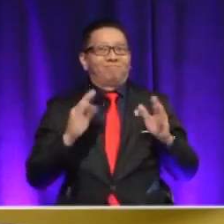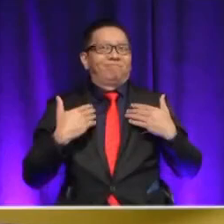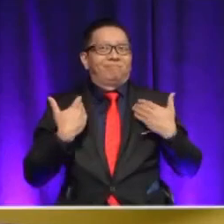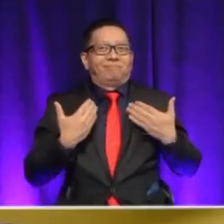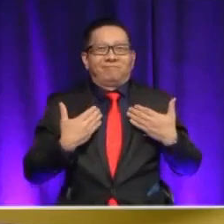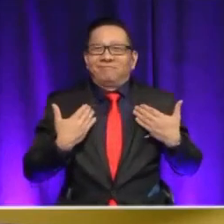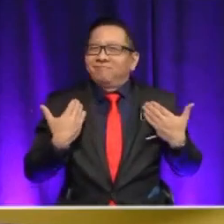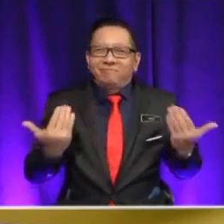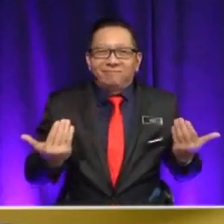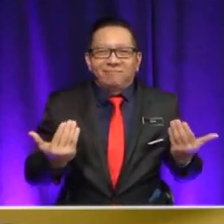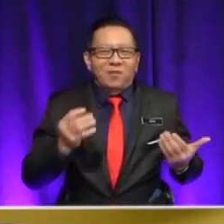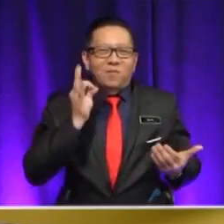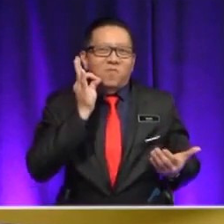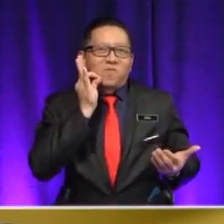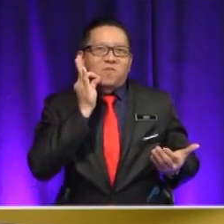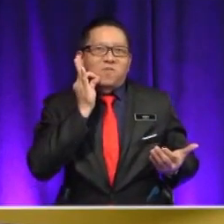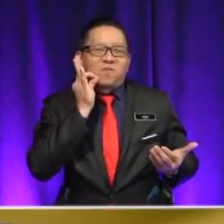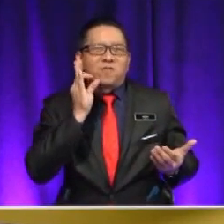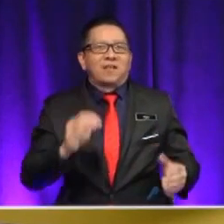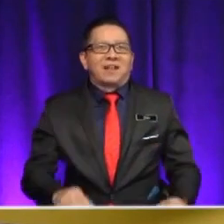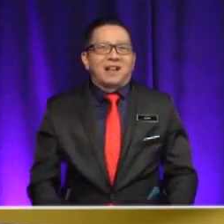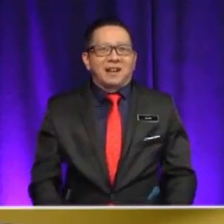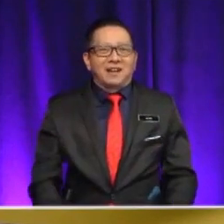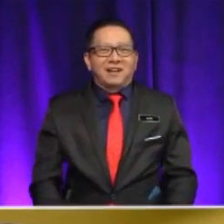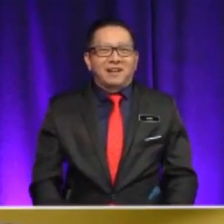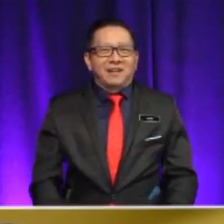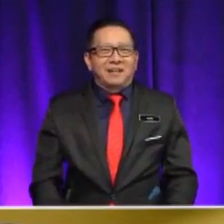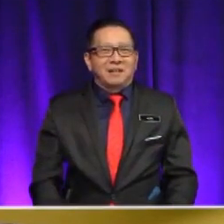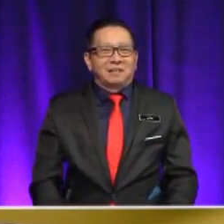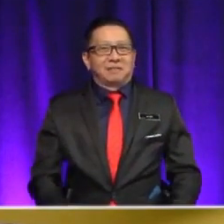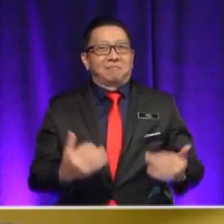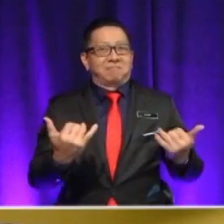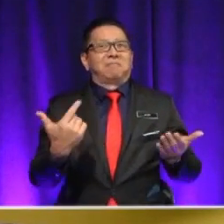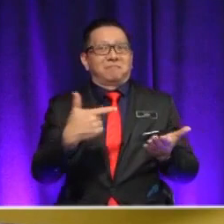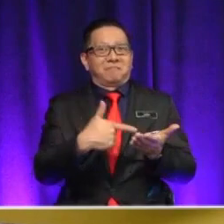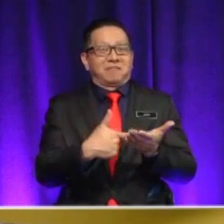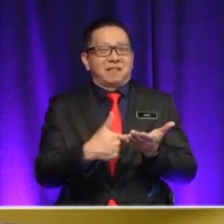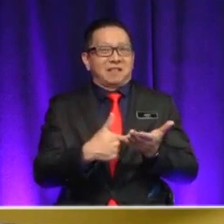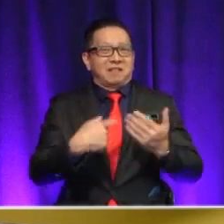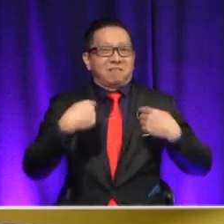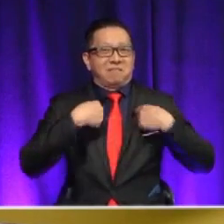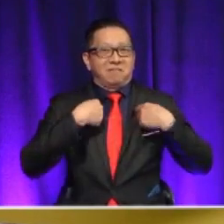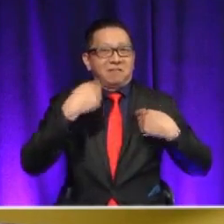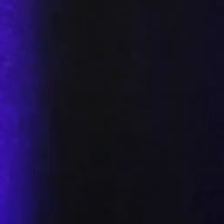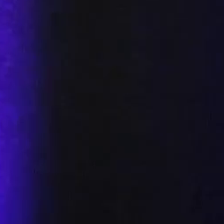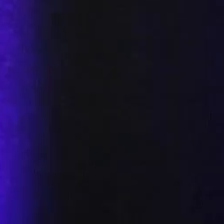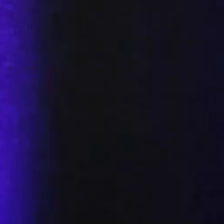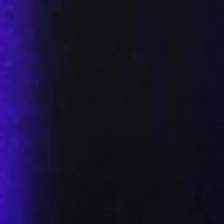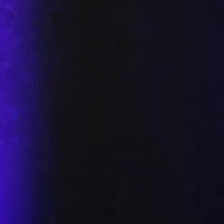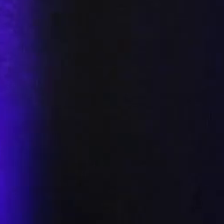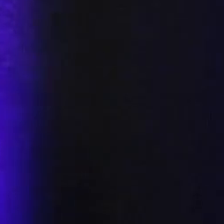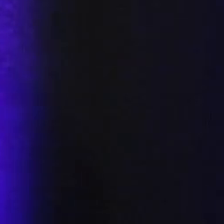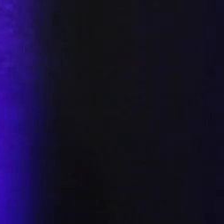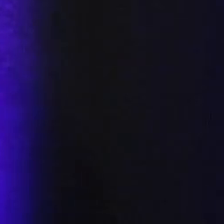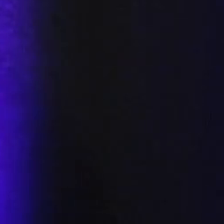ini ya, Cikgu Farah Ain. Atau lebih mesra disapa dengan panggilan Cikgu Farah. Dan tak lupa di studio turut serta dengan kami pada hari ini, Cikgu Jurubahasa